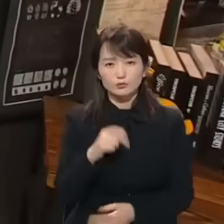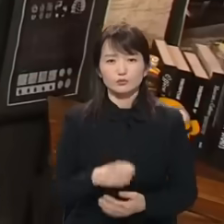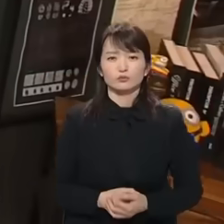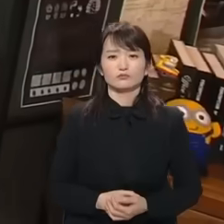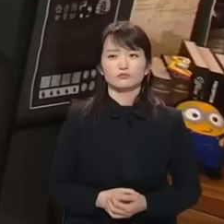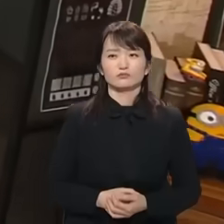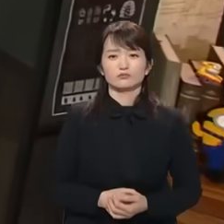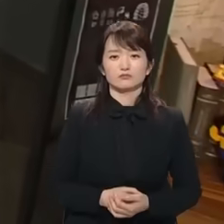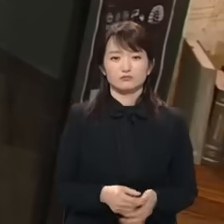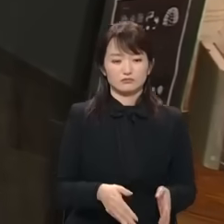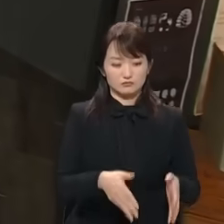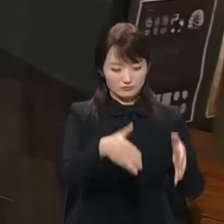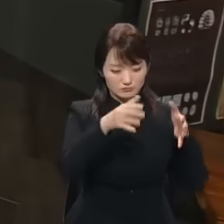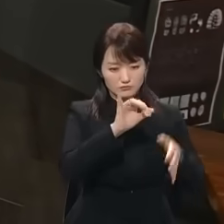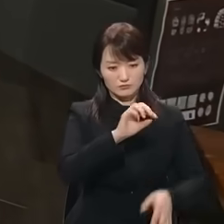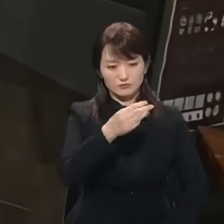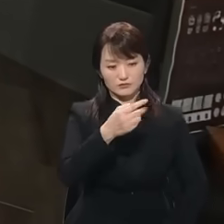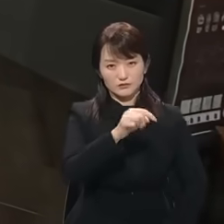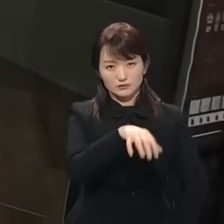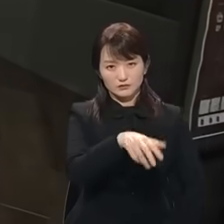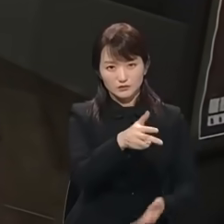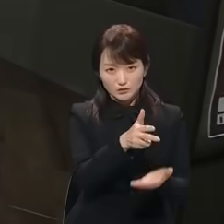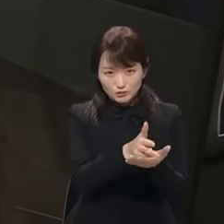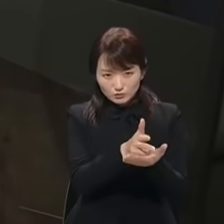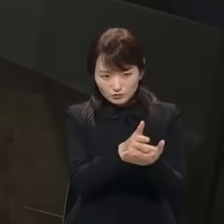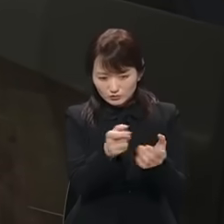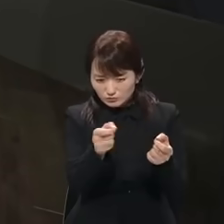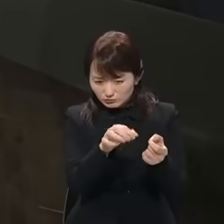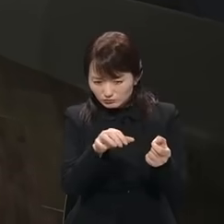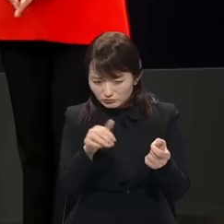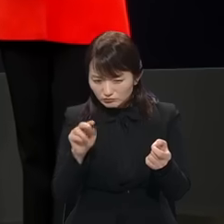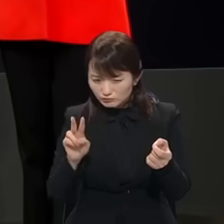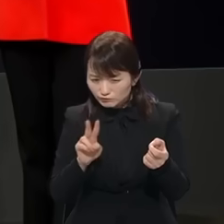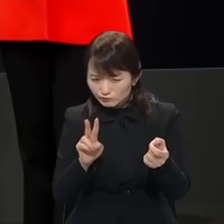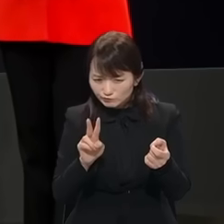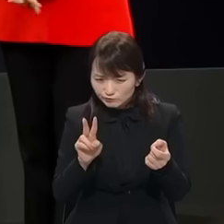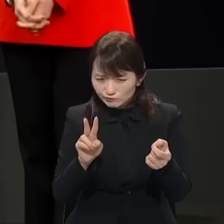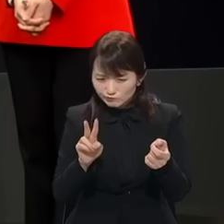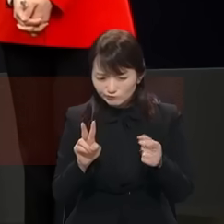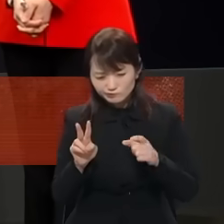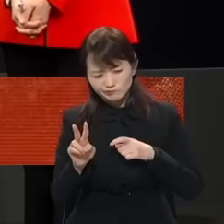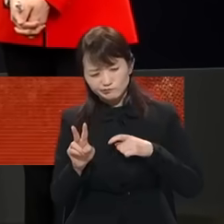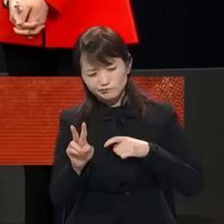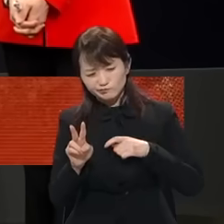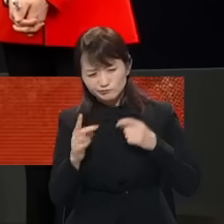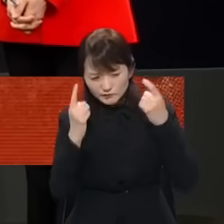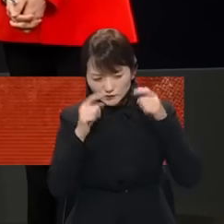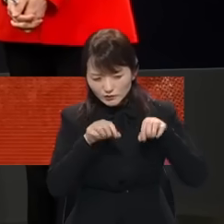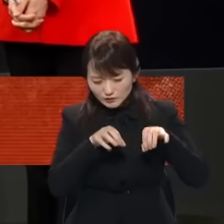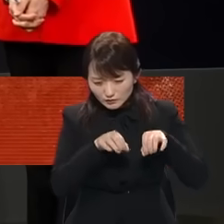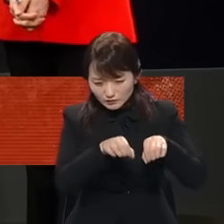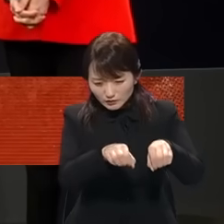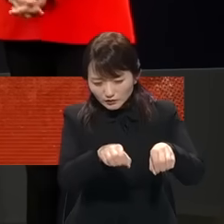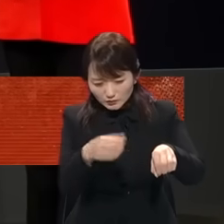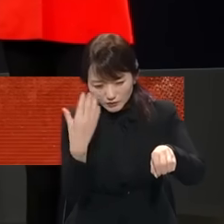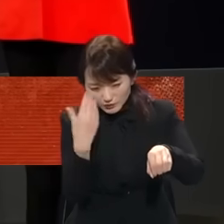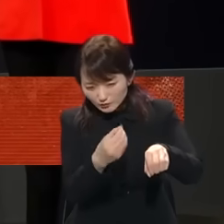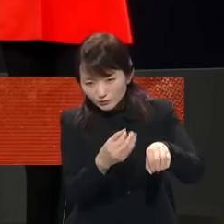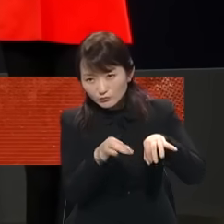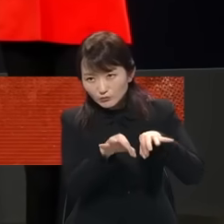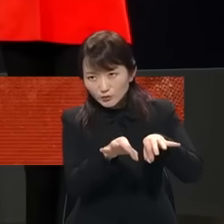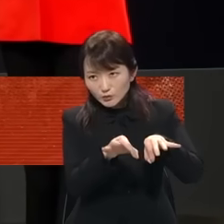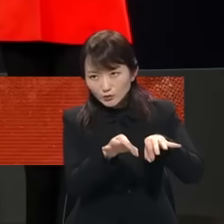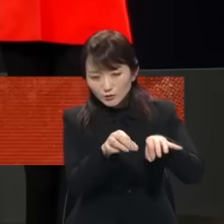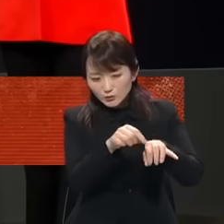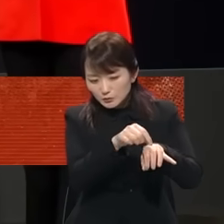오후였지만이 한 빌라에 주차장 근처를 지나가는데 수상한 여행 가방 하나를 발견하게 됩니다 조금 열려